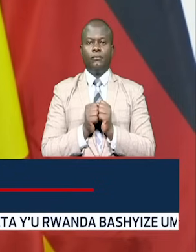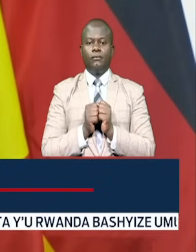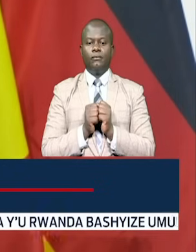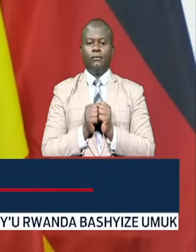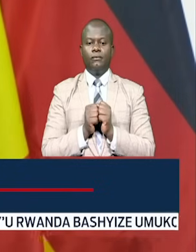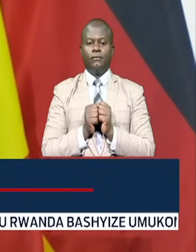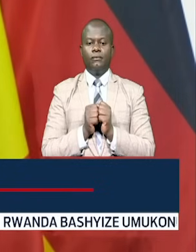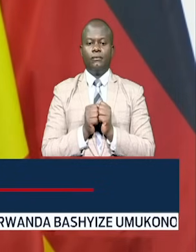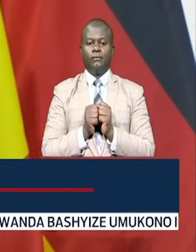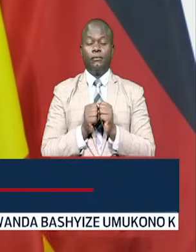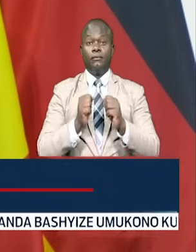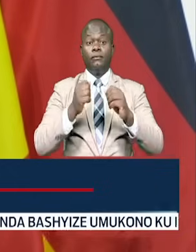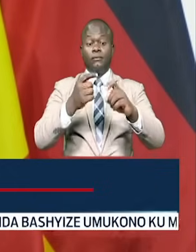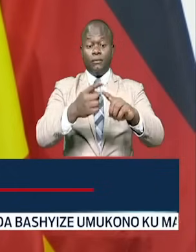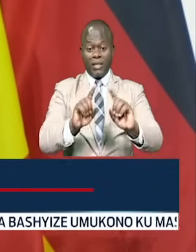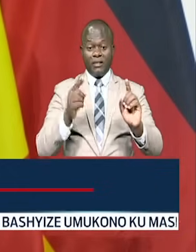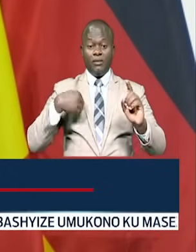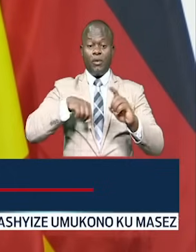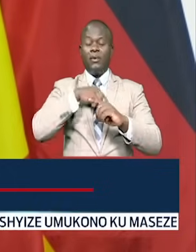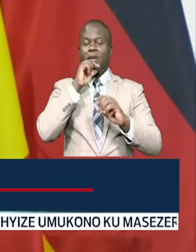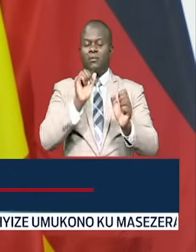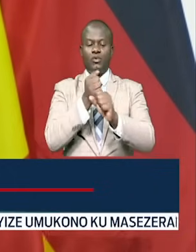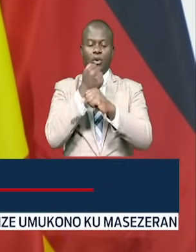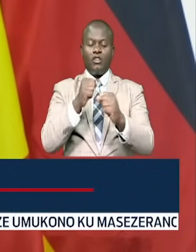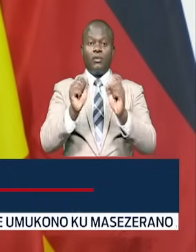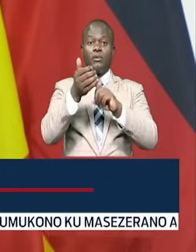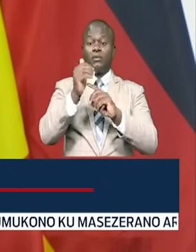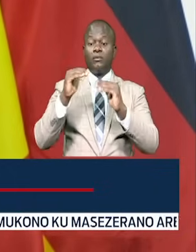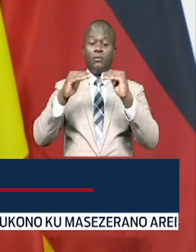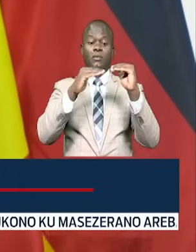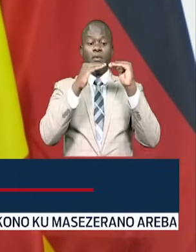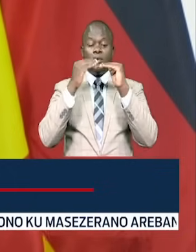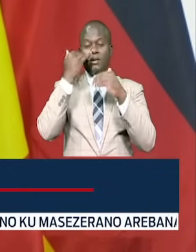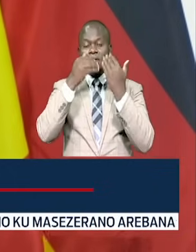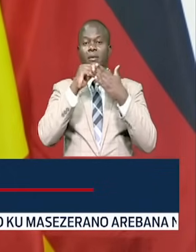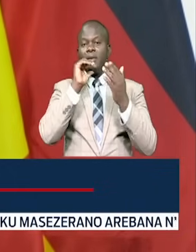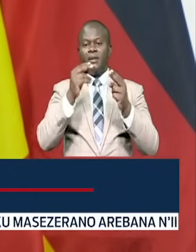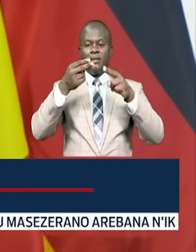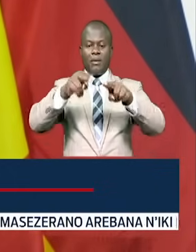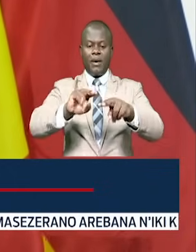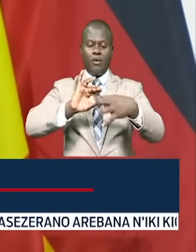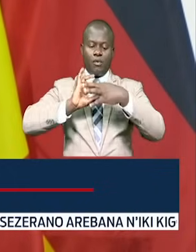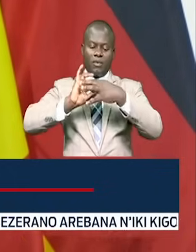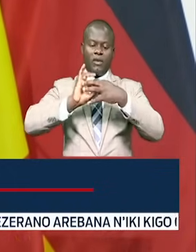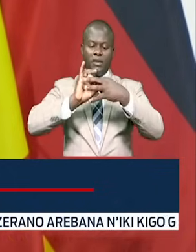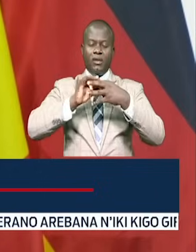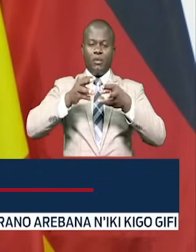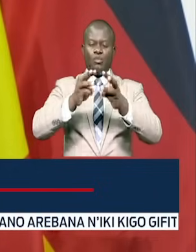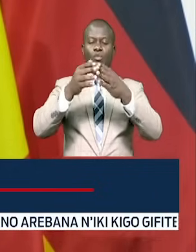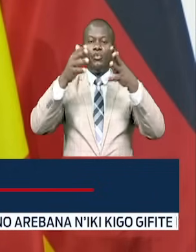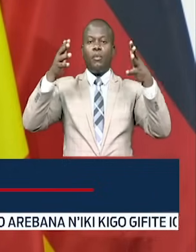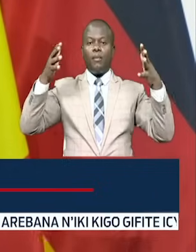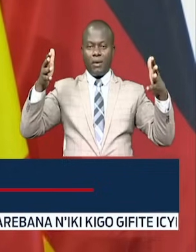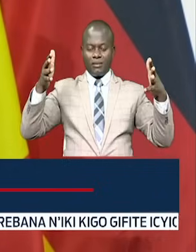but you could gusa ntitwari kubasha kugera kuri uru rwego hatabayeho ubufatanye bw'uburyo bugari